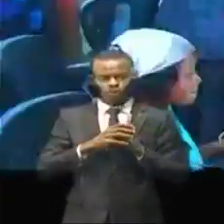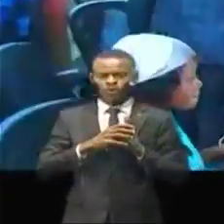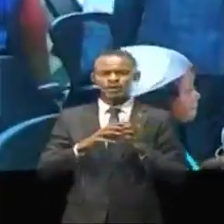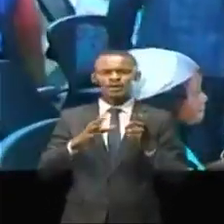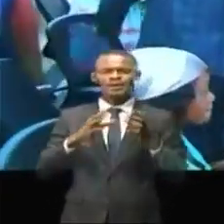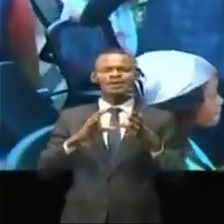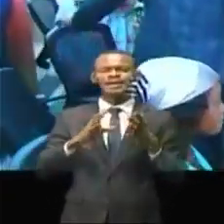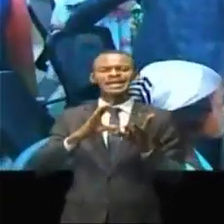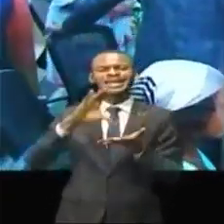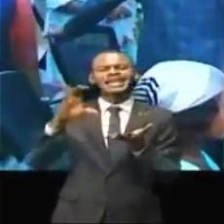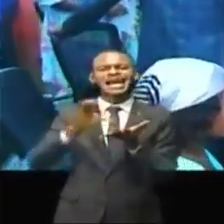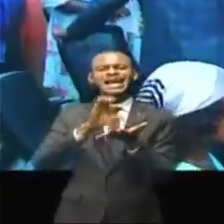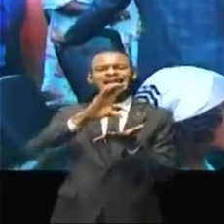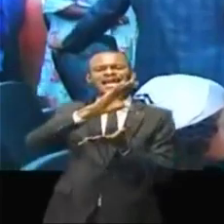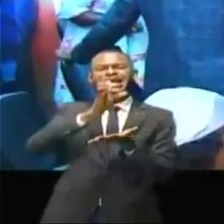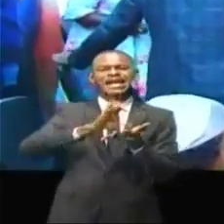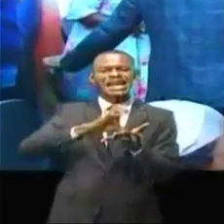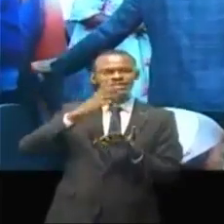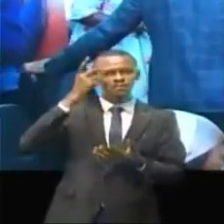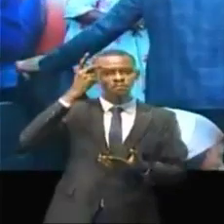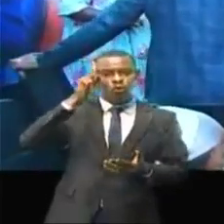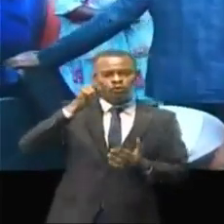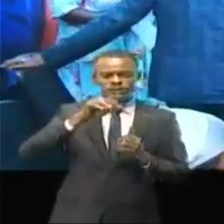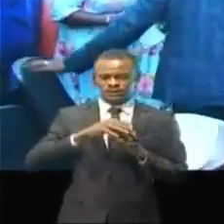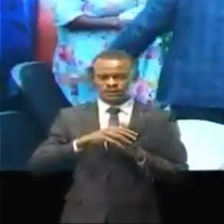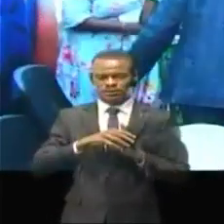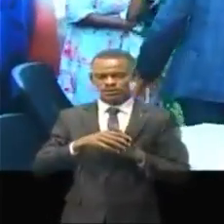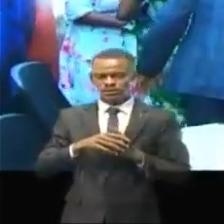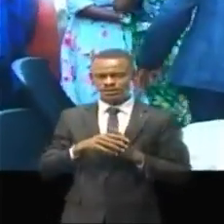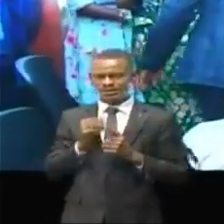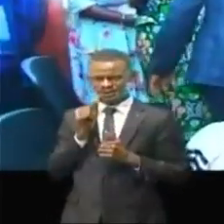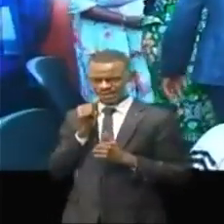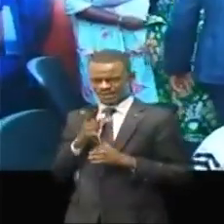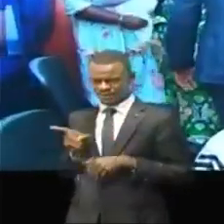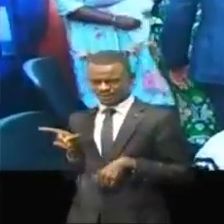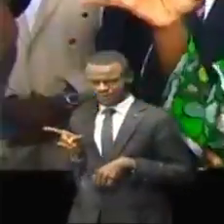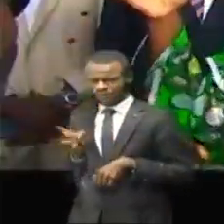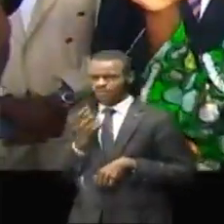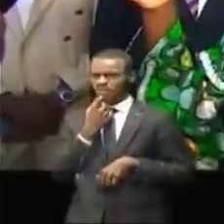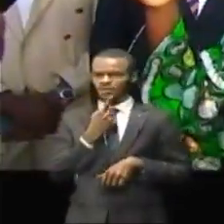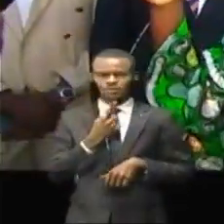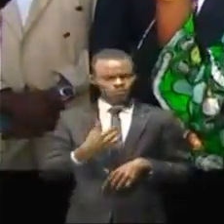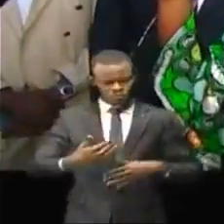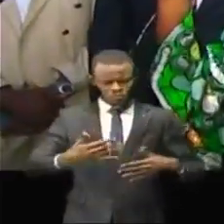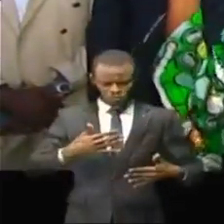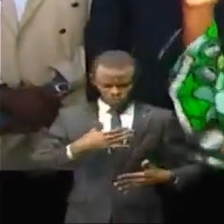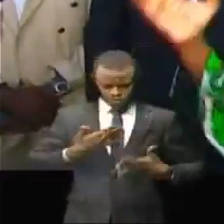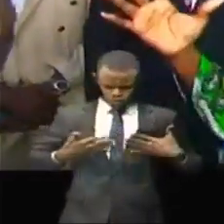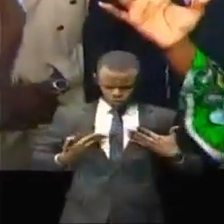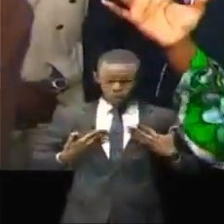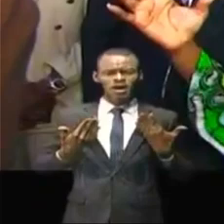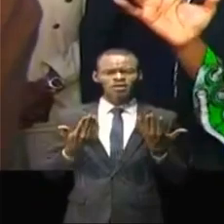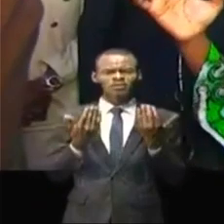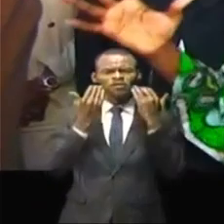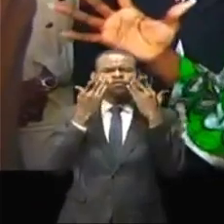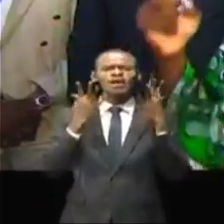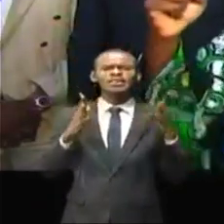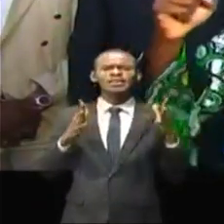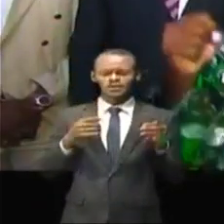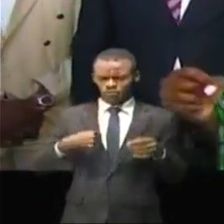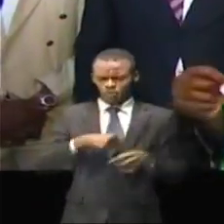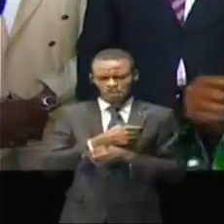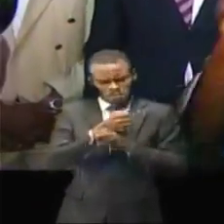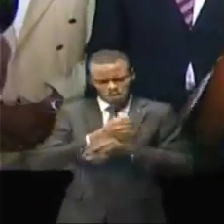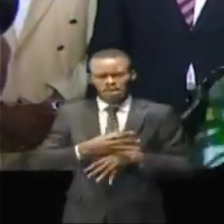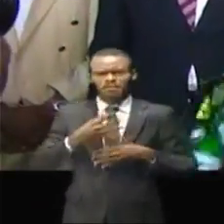chaleureux, signe d'un accompagnement de sa base. Ma joie de voir d'abord né déjà en ordre de bataille en